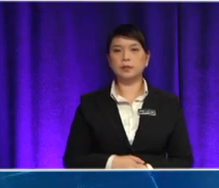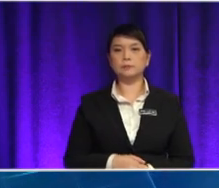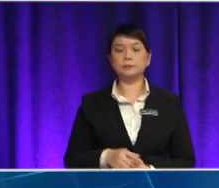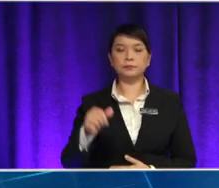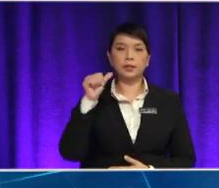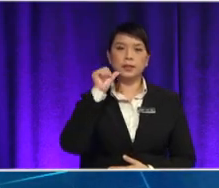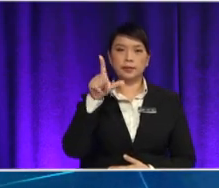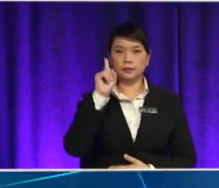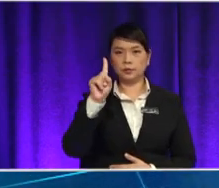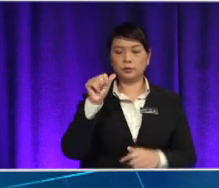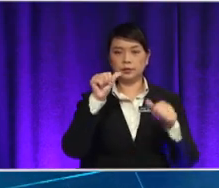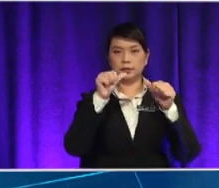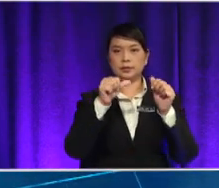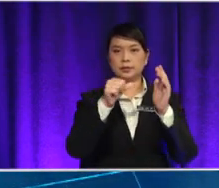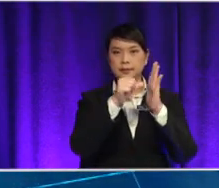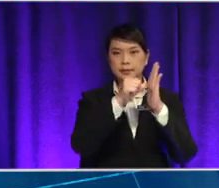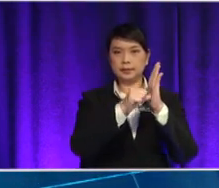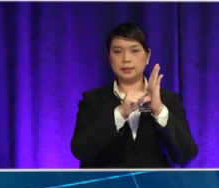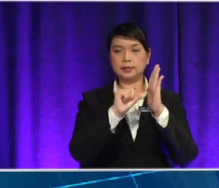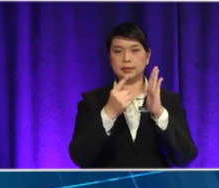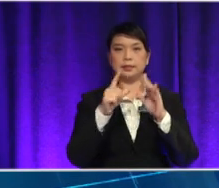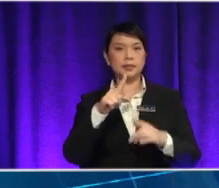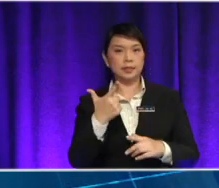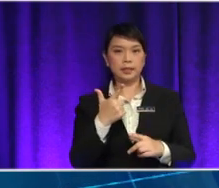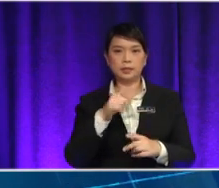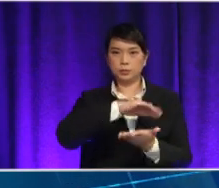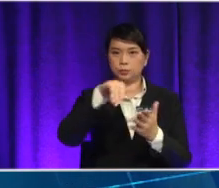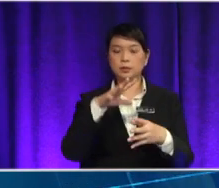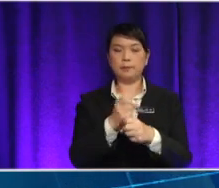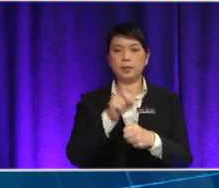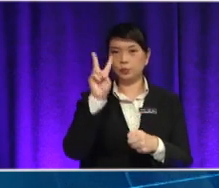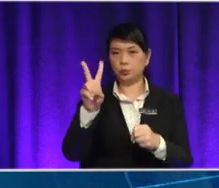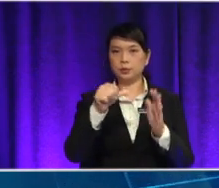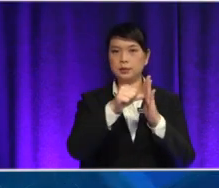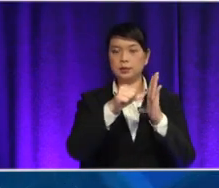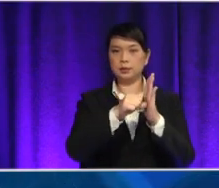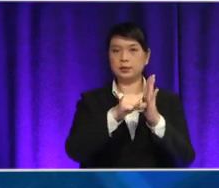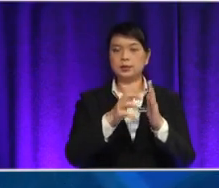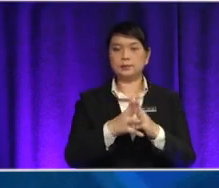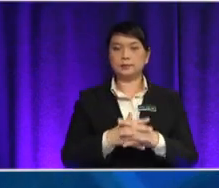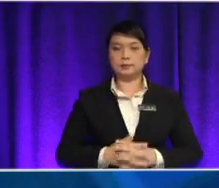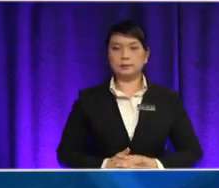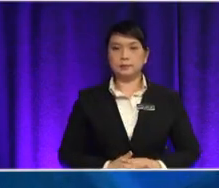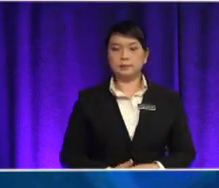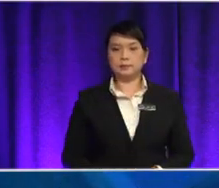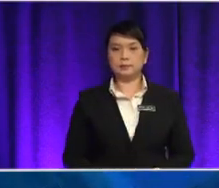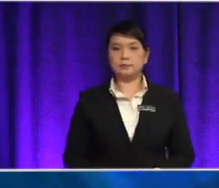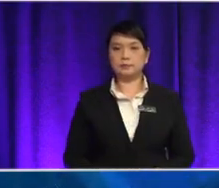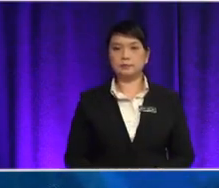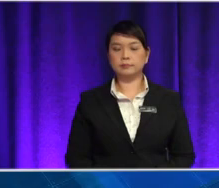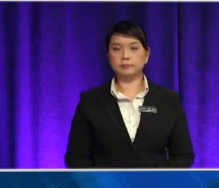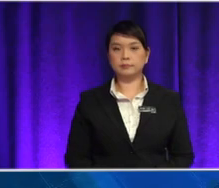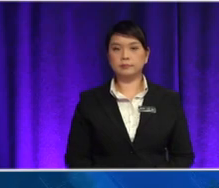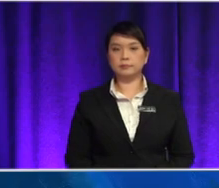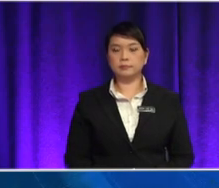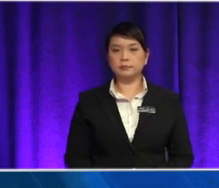Alia satu stiker. Alia satu sebab stiker. Alia terlupa nak tulis angka tersebut. Tak mengapa Alia, nanti kita kejar kembali. Okey, tak